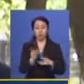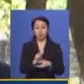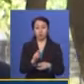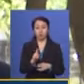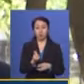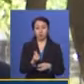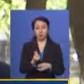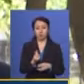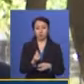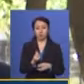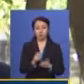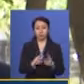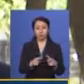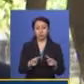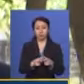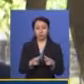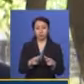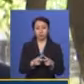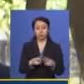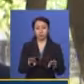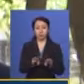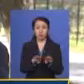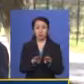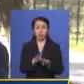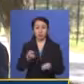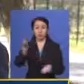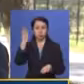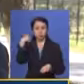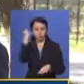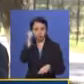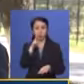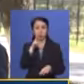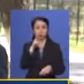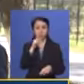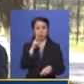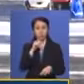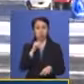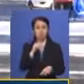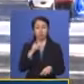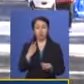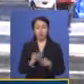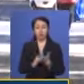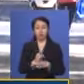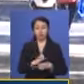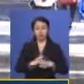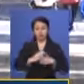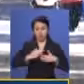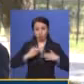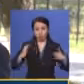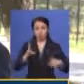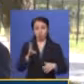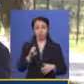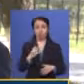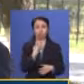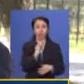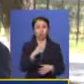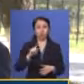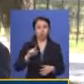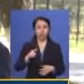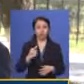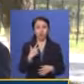платежей по сравнению с прошлым годом. Количество безналичных платежей и объемы выросли на 4,3